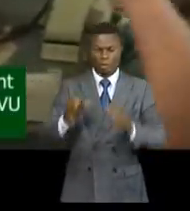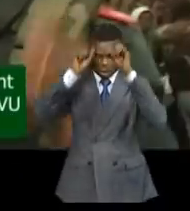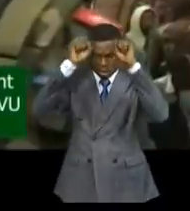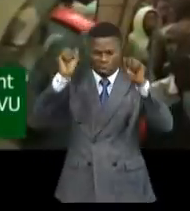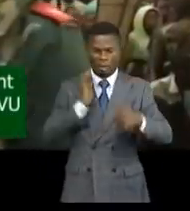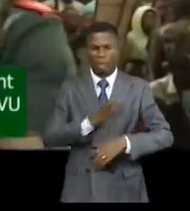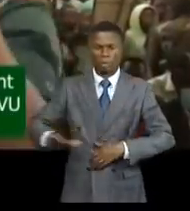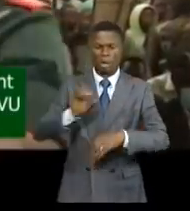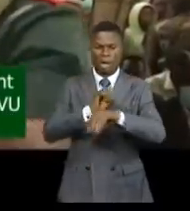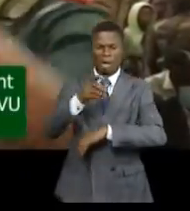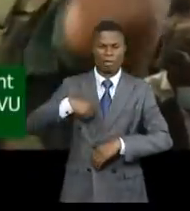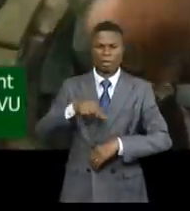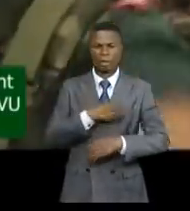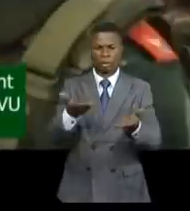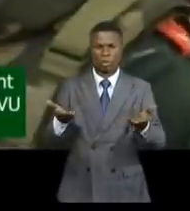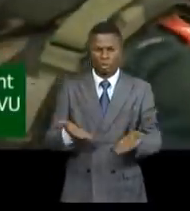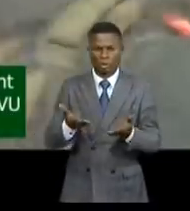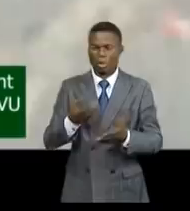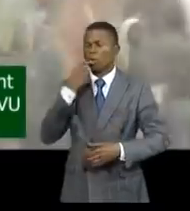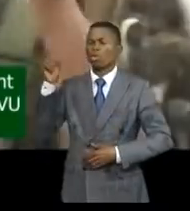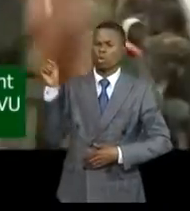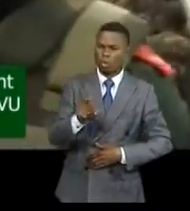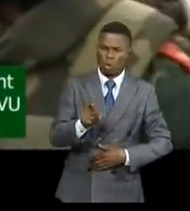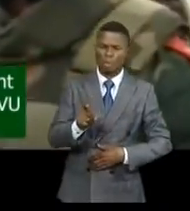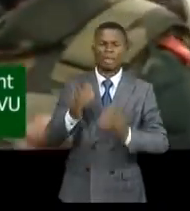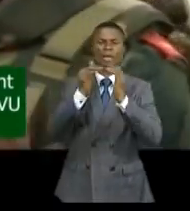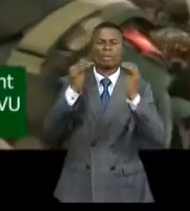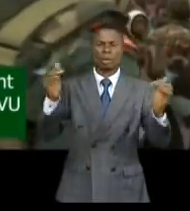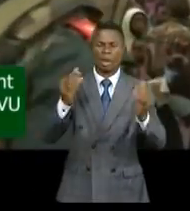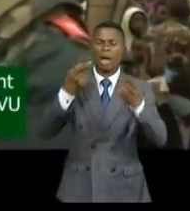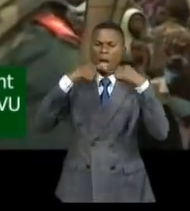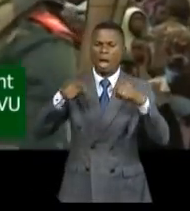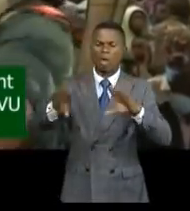fini pour imposer la paix.